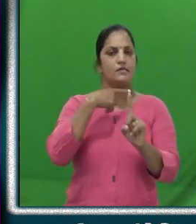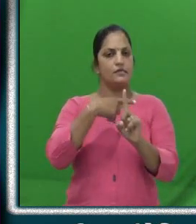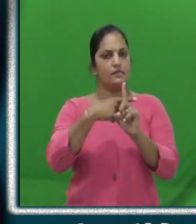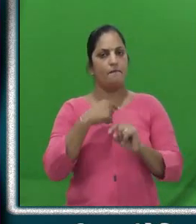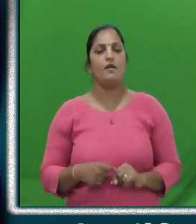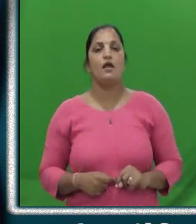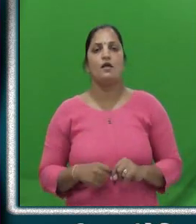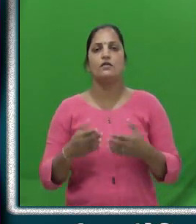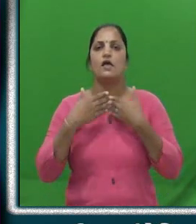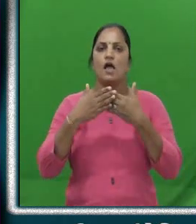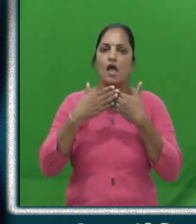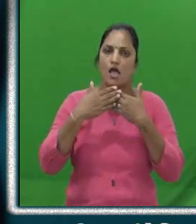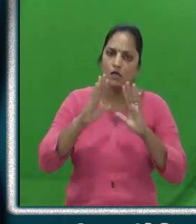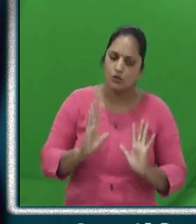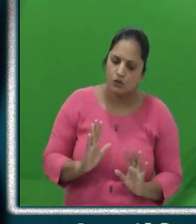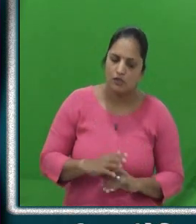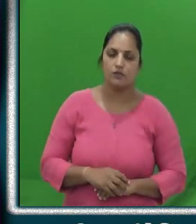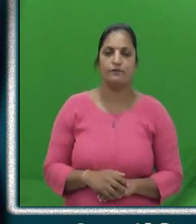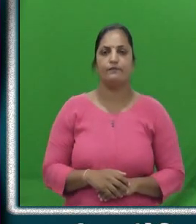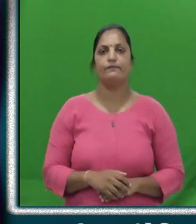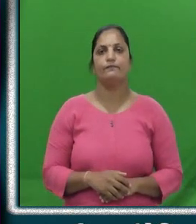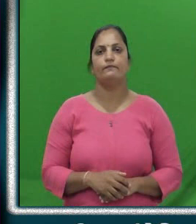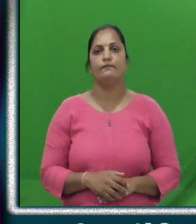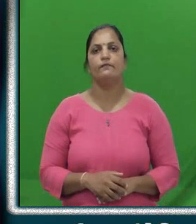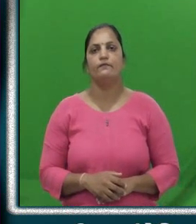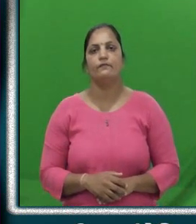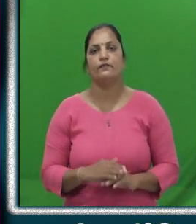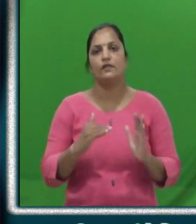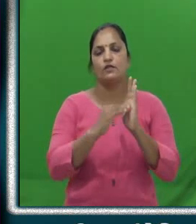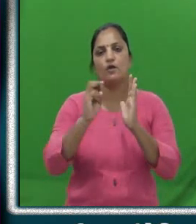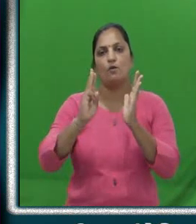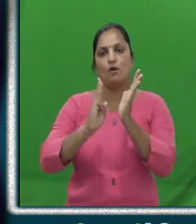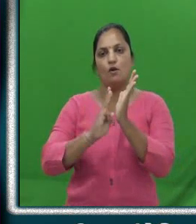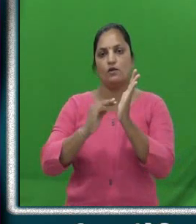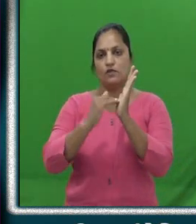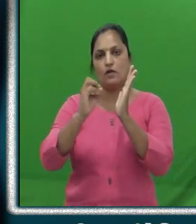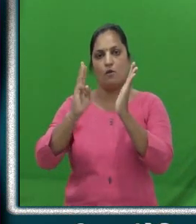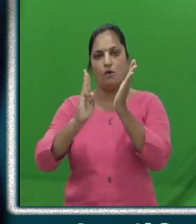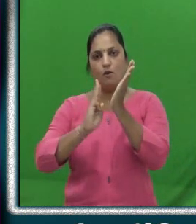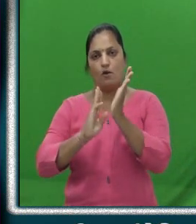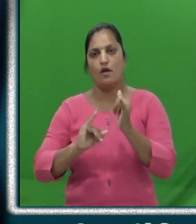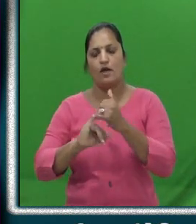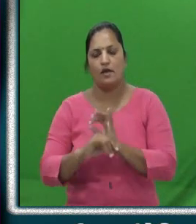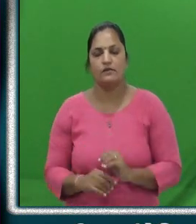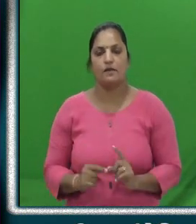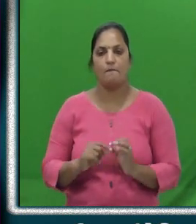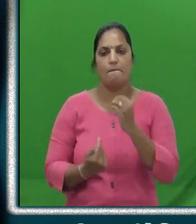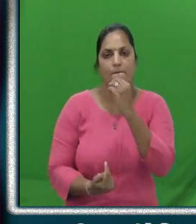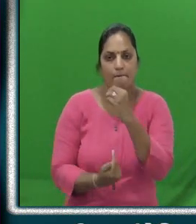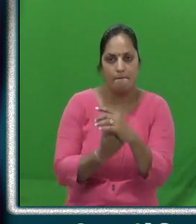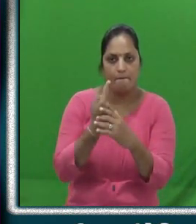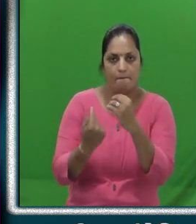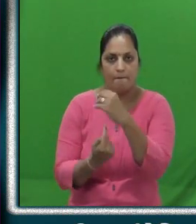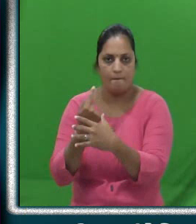લેક એટલે સરોવરો બરાબર બીચીસ એટલે દરિયા કિનારા અને જૂ બરાબર પ્લાન્ટ ટ્રી